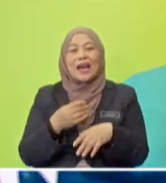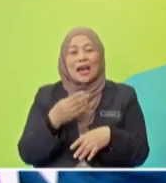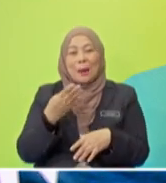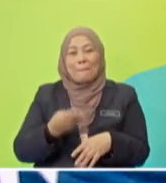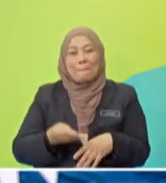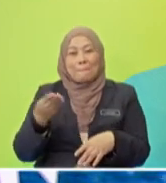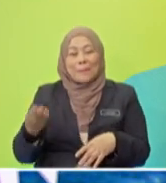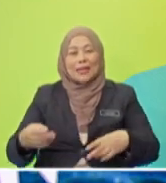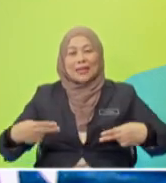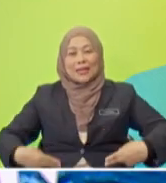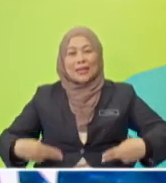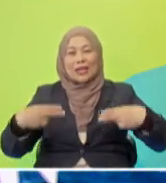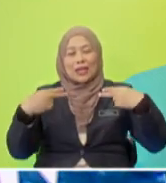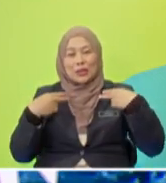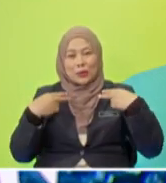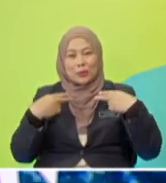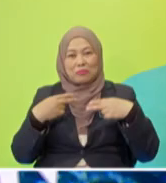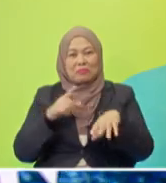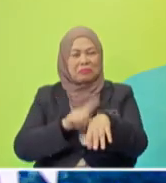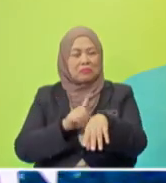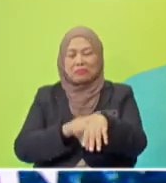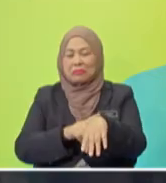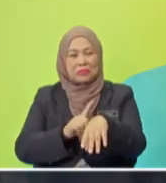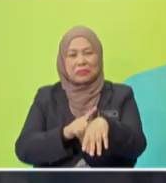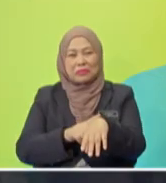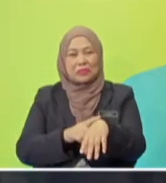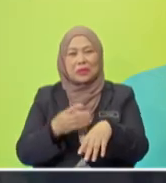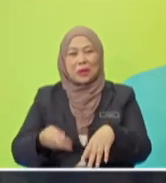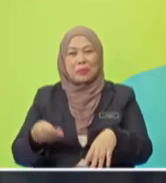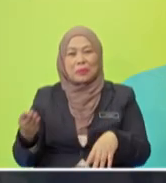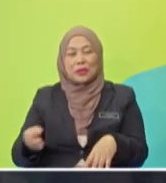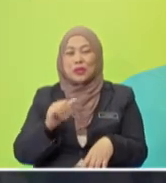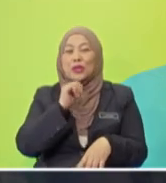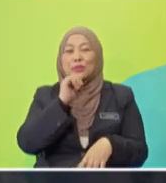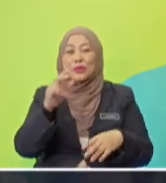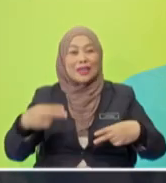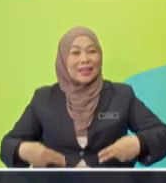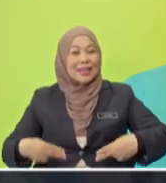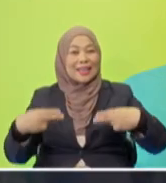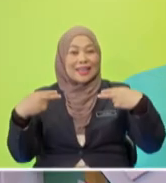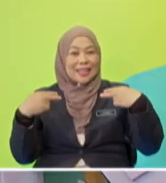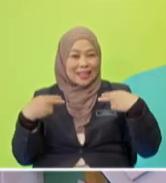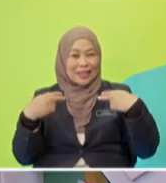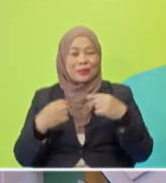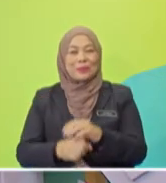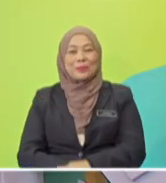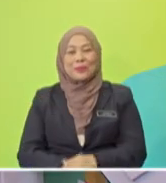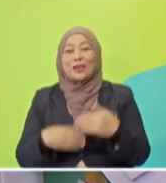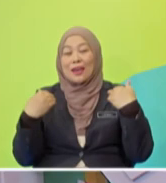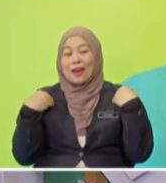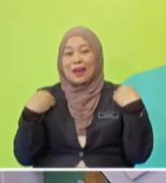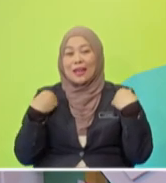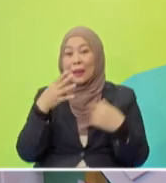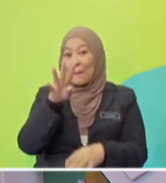jam adalah contoh benda bukan hidup kita ada berapa lagi nih kita ada satu dua tiga